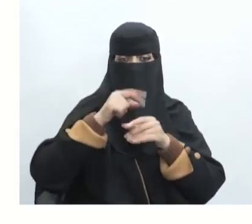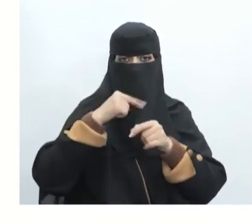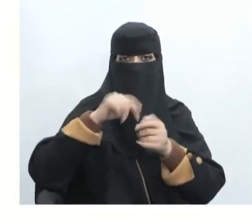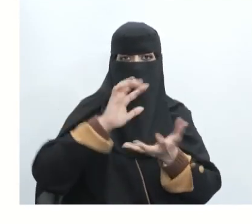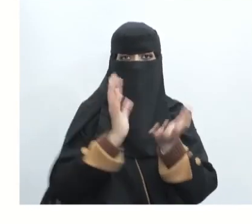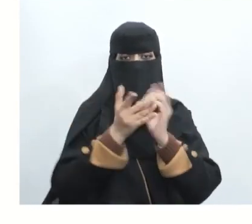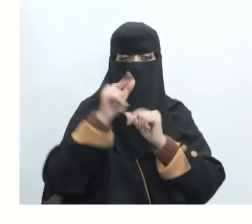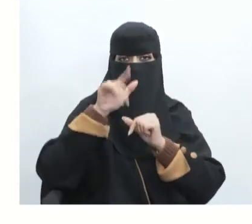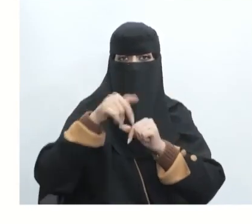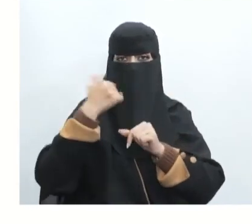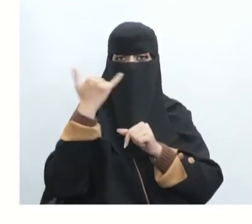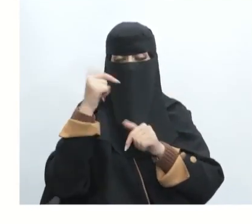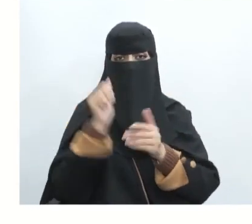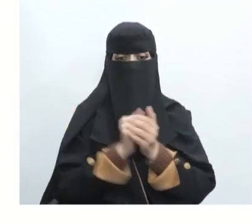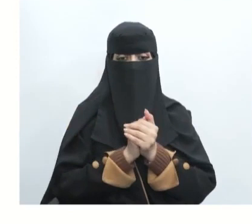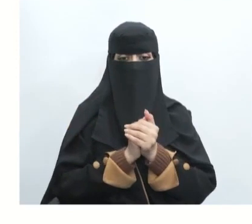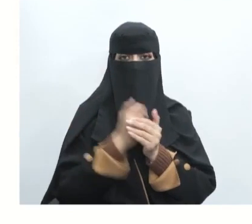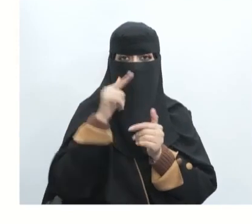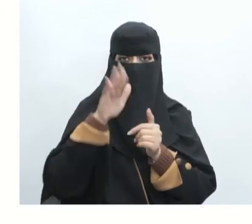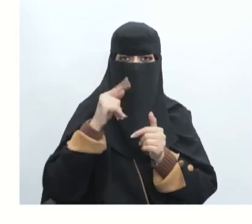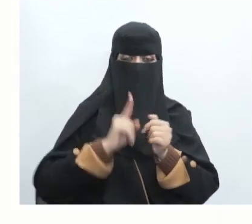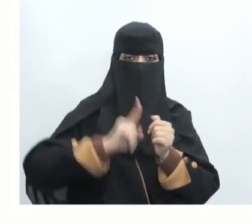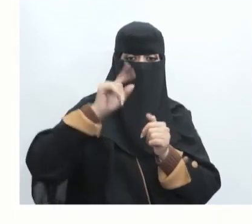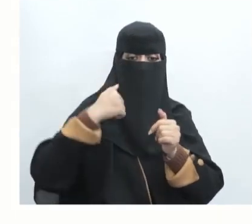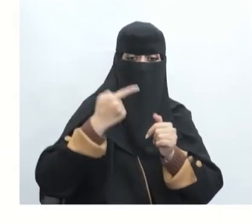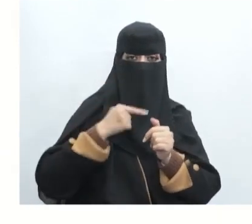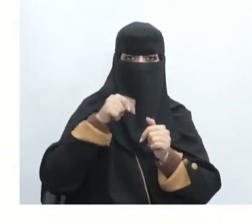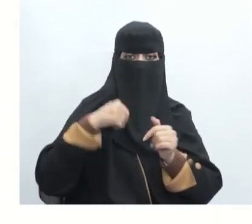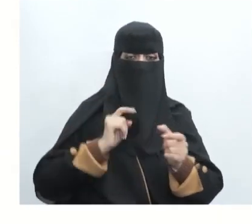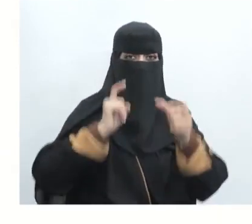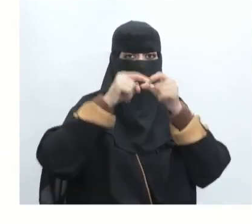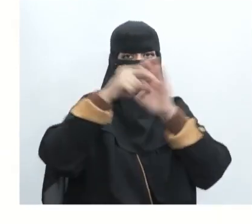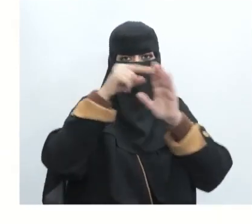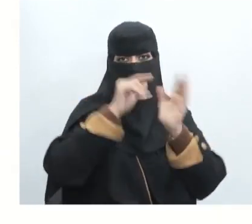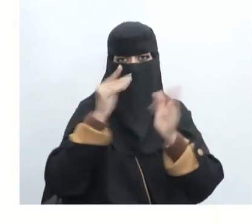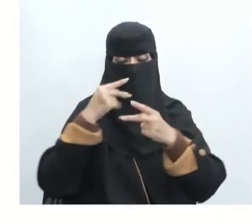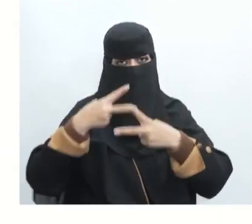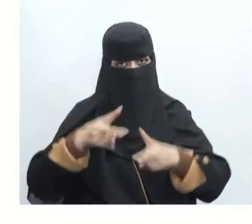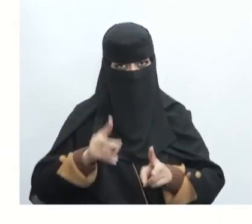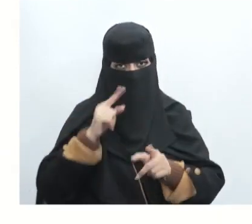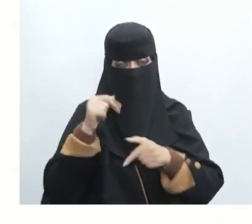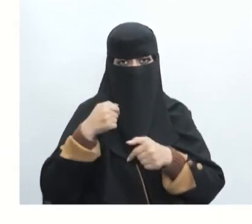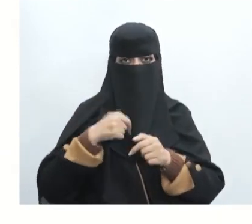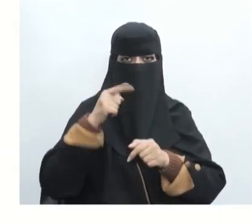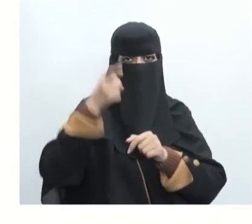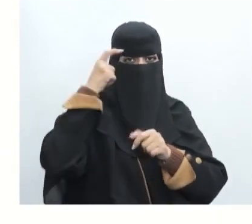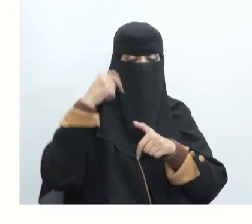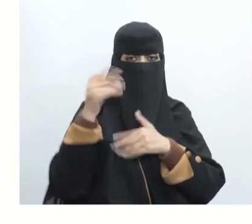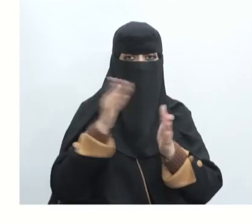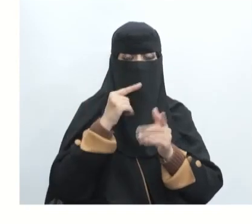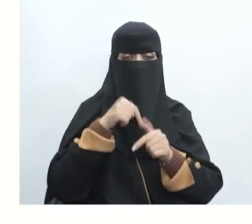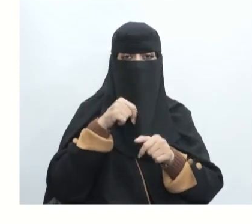العالم العربي والاسلامي وباذن الله انا وانتم الدرس القادم نبتدا ونتعرف